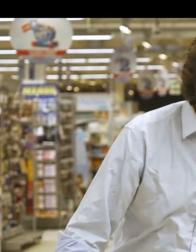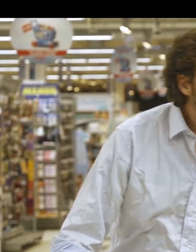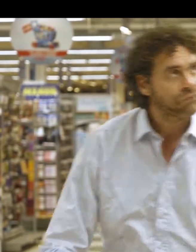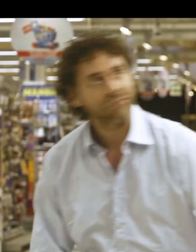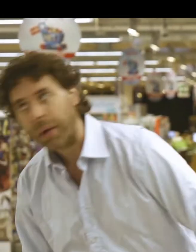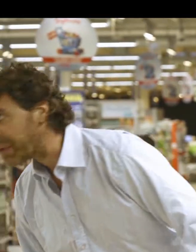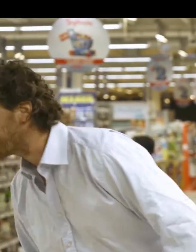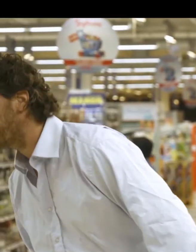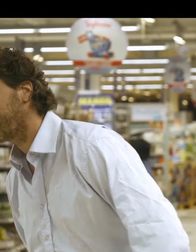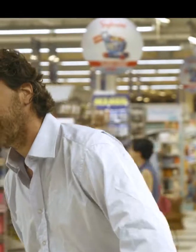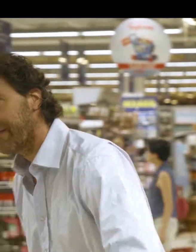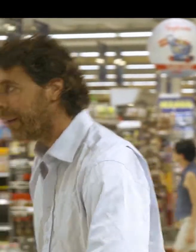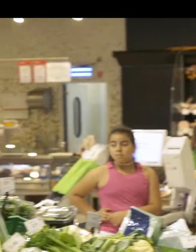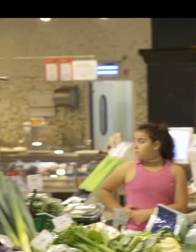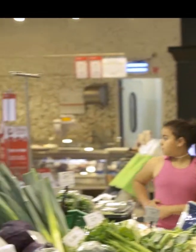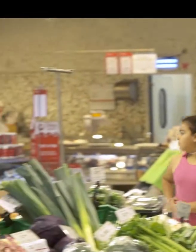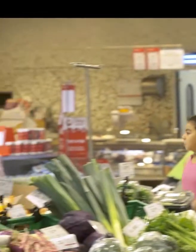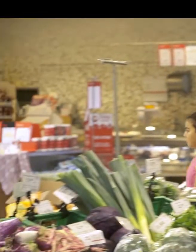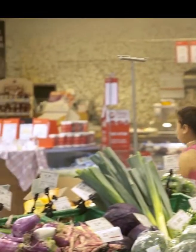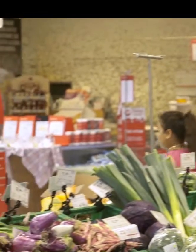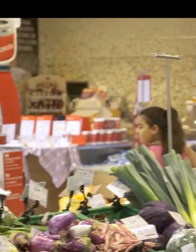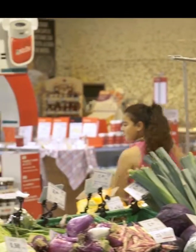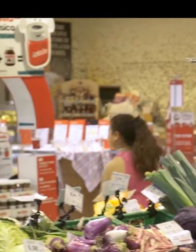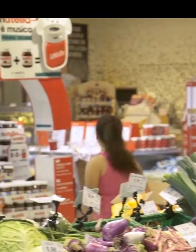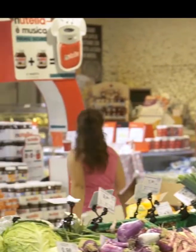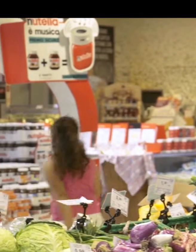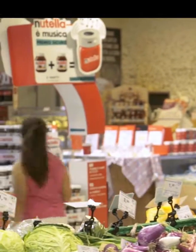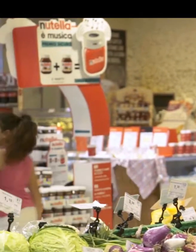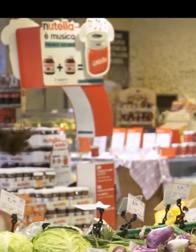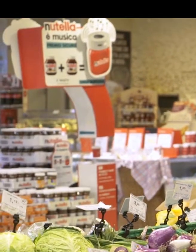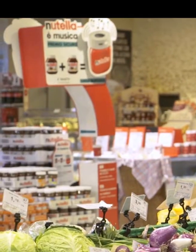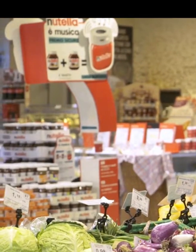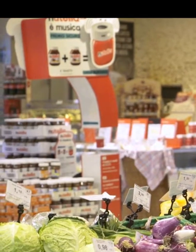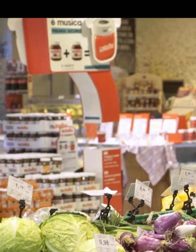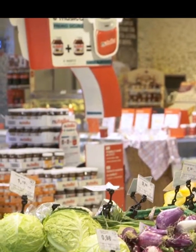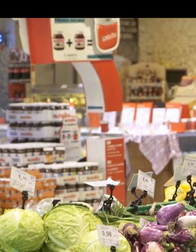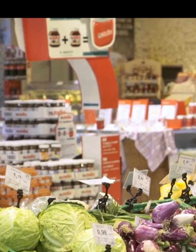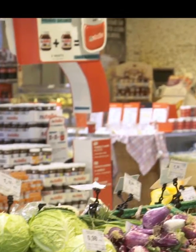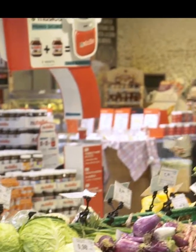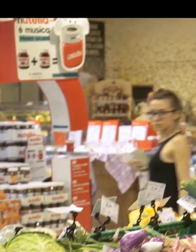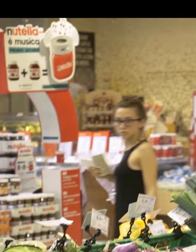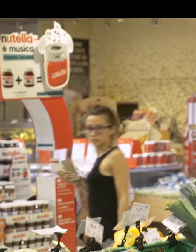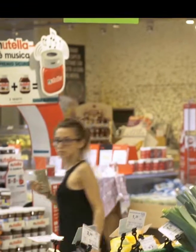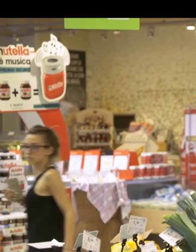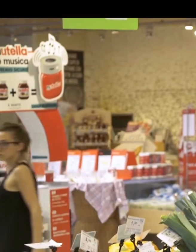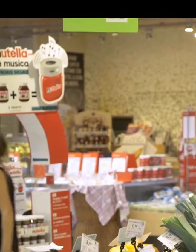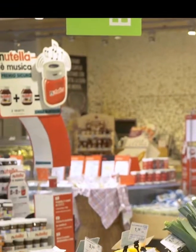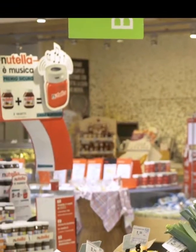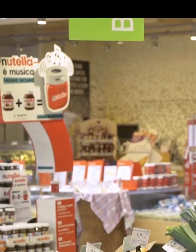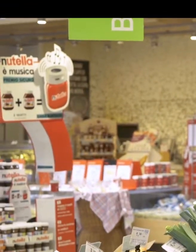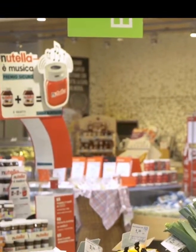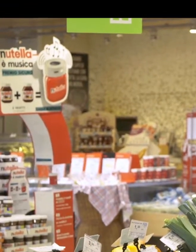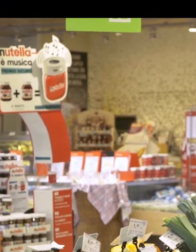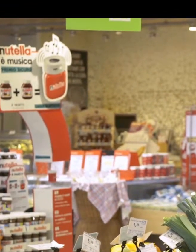Giovanni, un po' a malincuore, posa la pizza, raggiunge il banco delle verdure e mette nel carrello una piccola zucca.